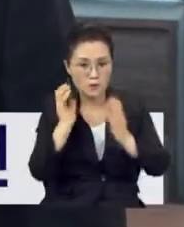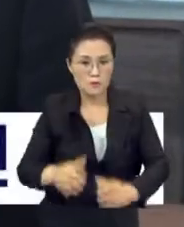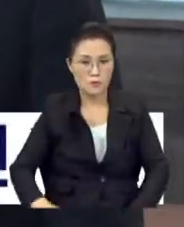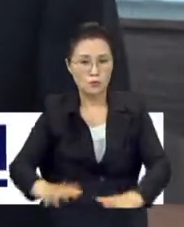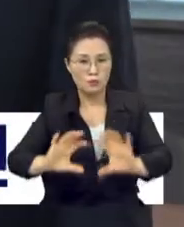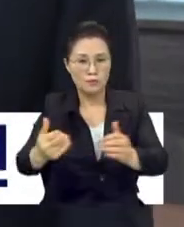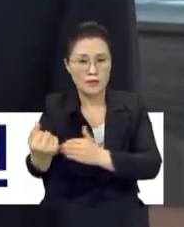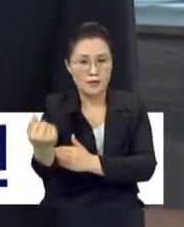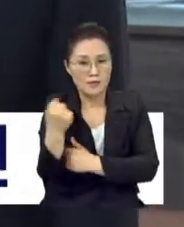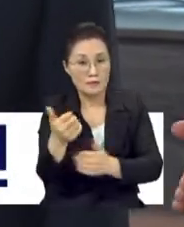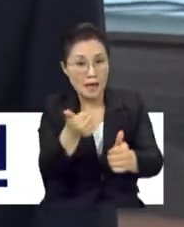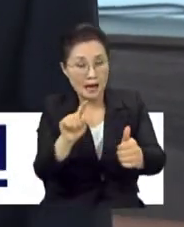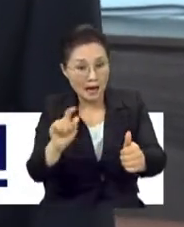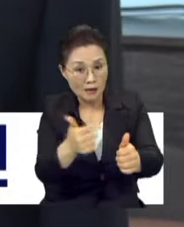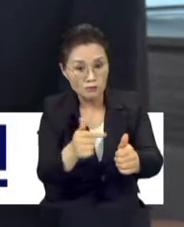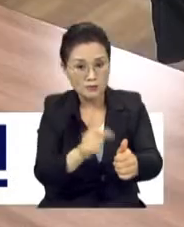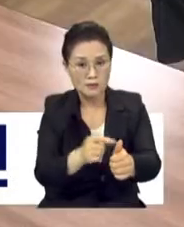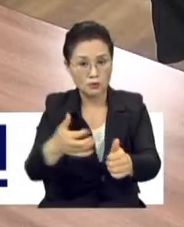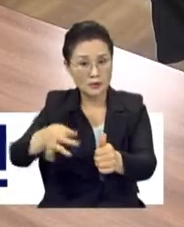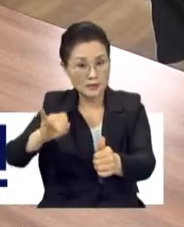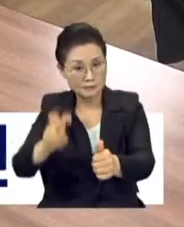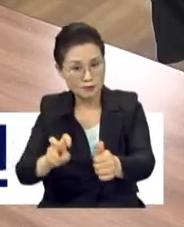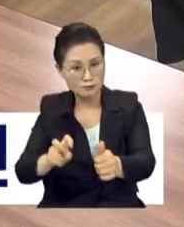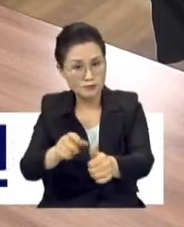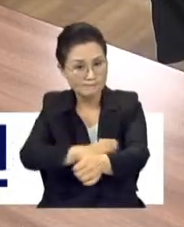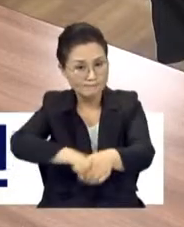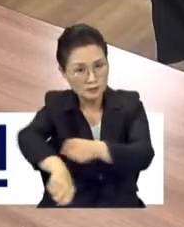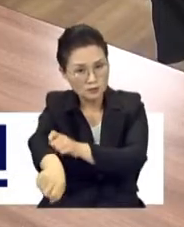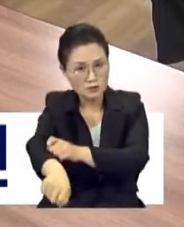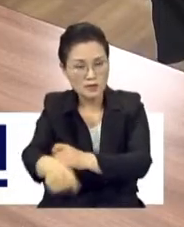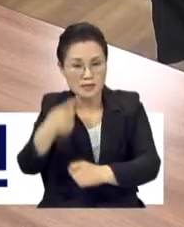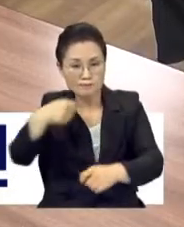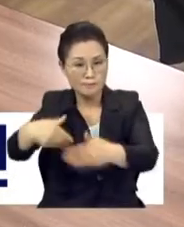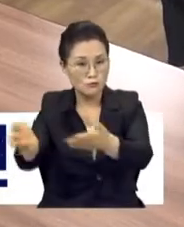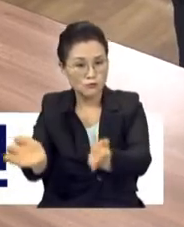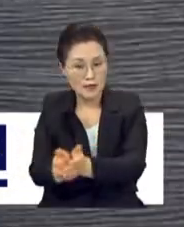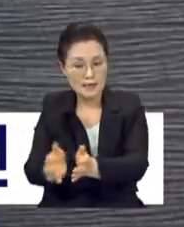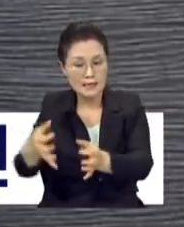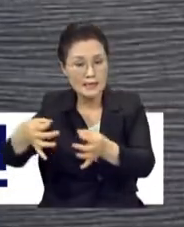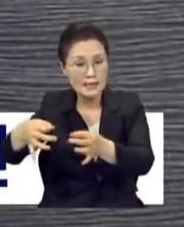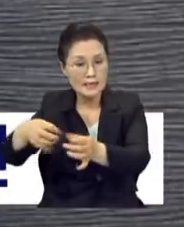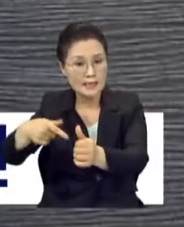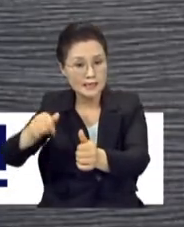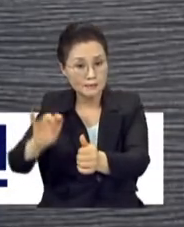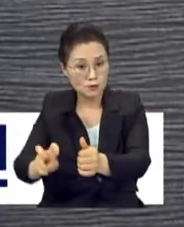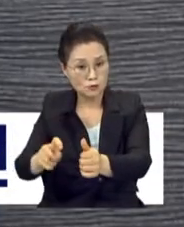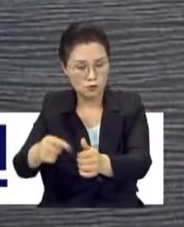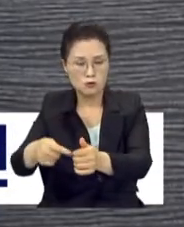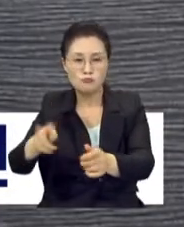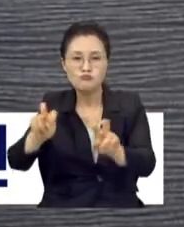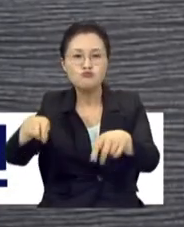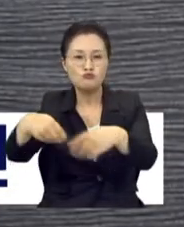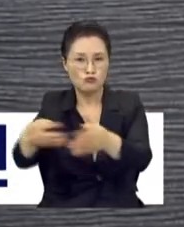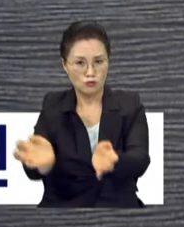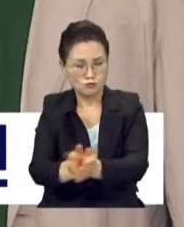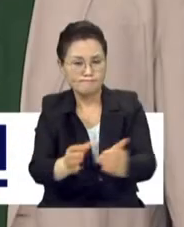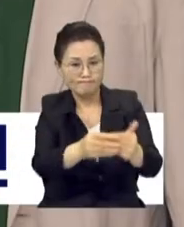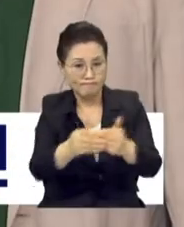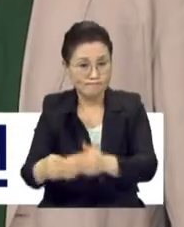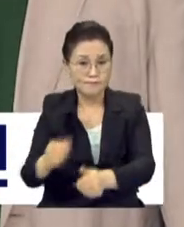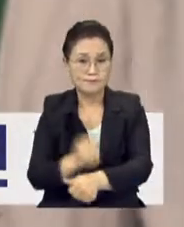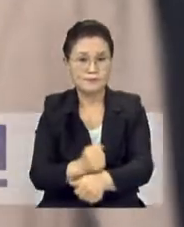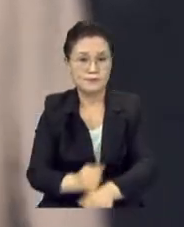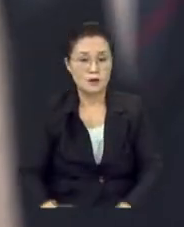항상 김 채 용 정 군수가 나서서 민주당 출신의 김충기 전남의 해경 청장에 무소속 출마를 이끌어냈습니다